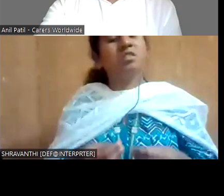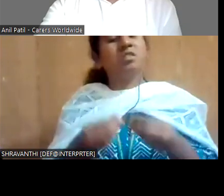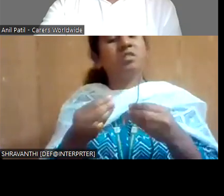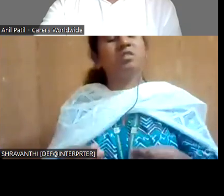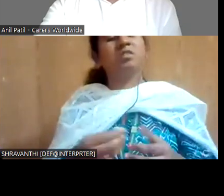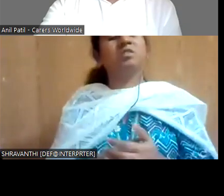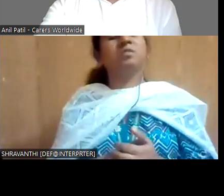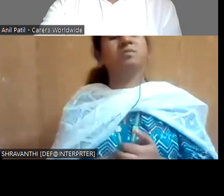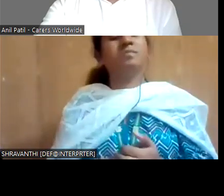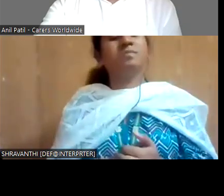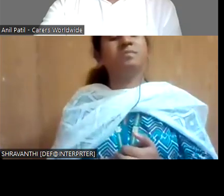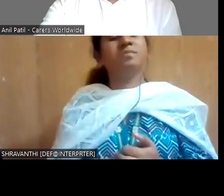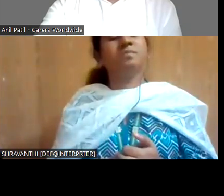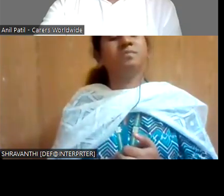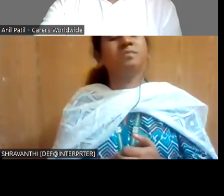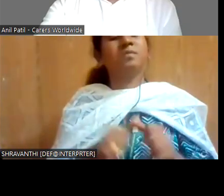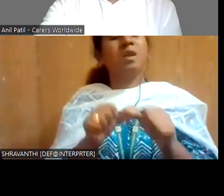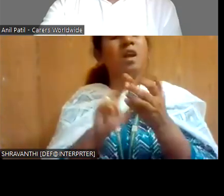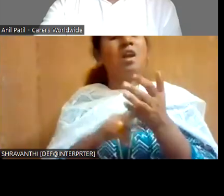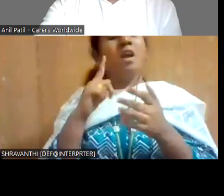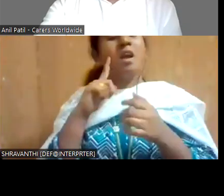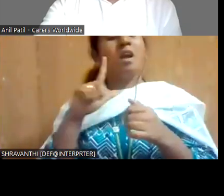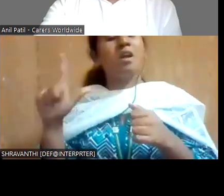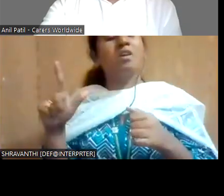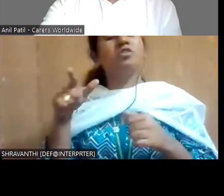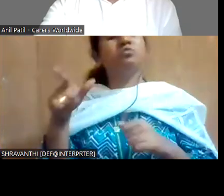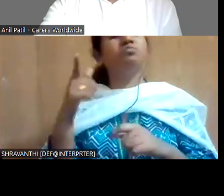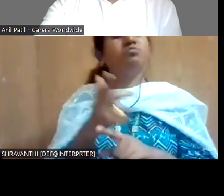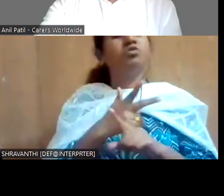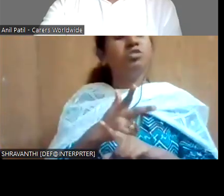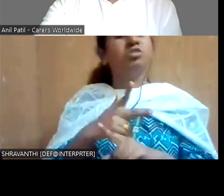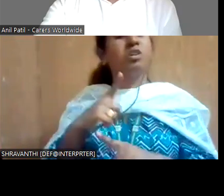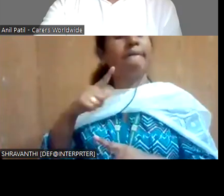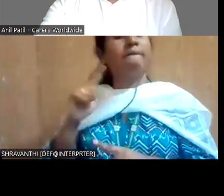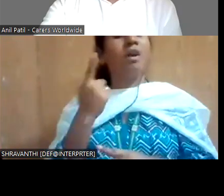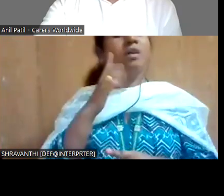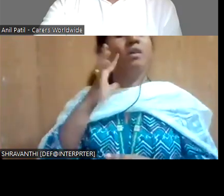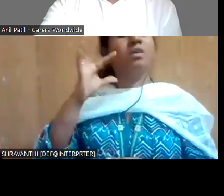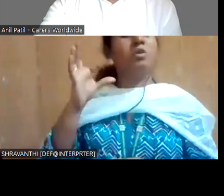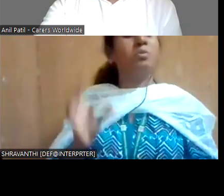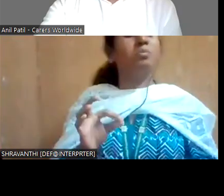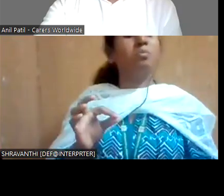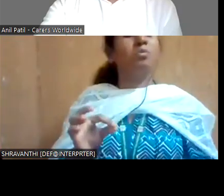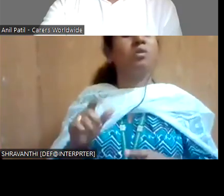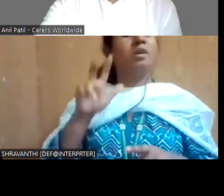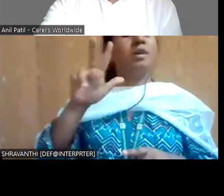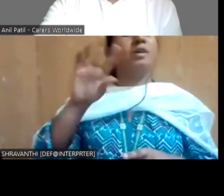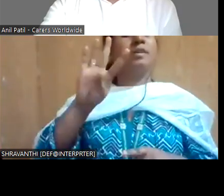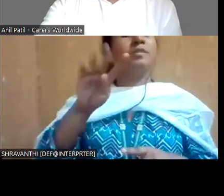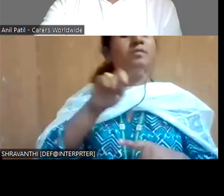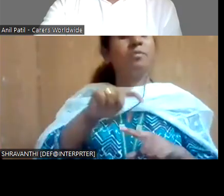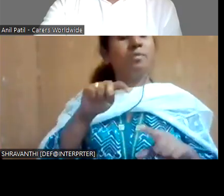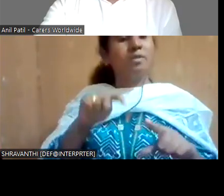होता नहीं है। अनिल, you shared a very important statistic saying that 84% of caregivers are